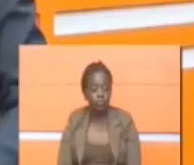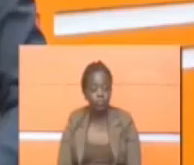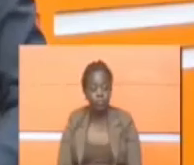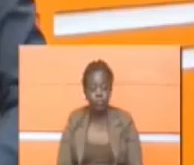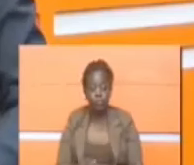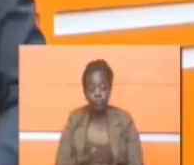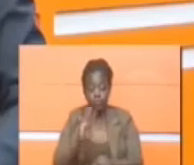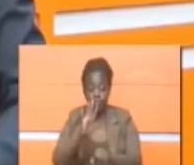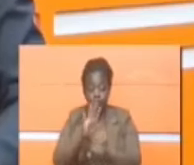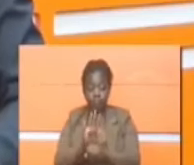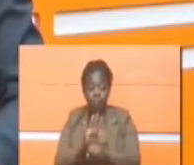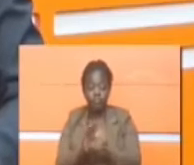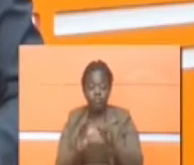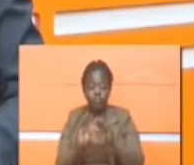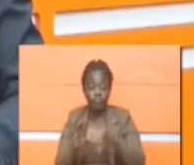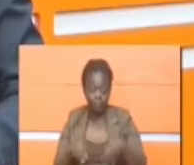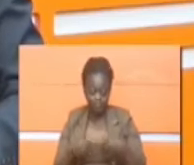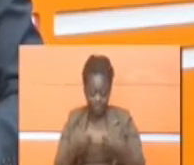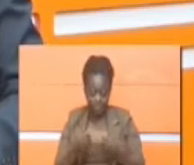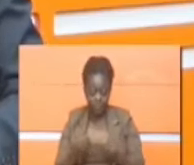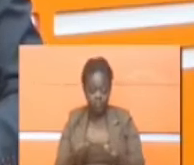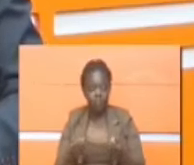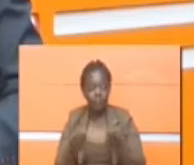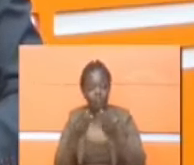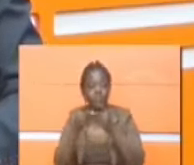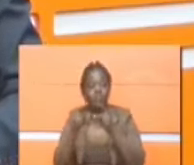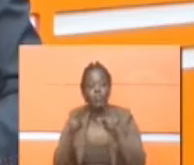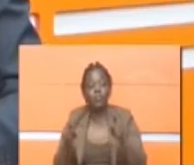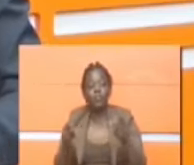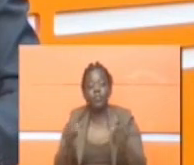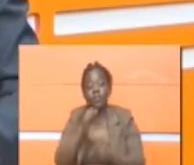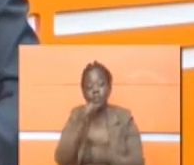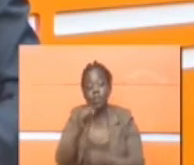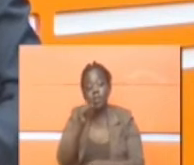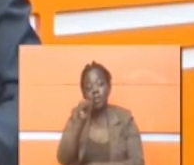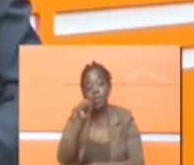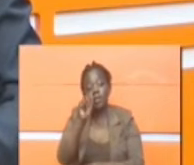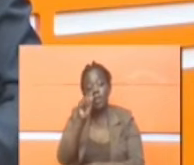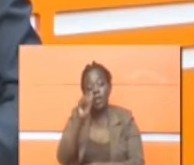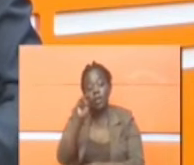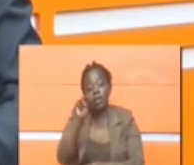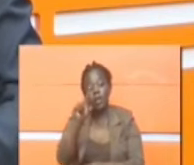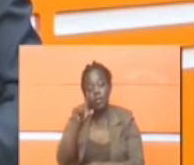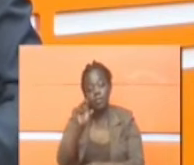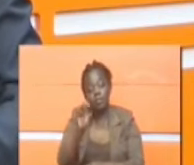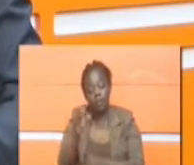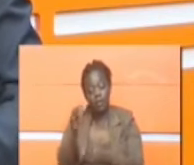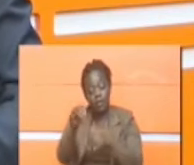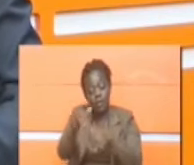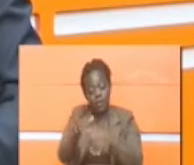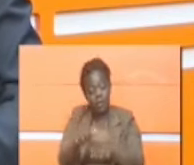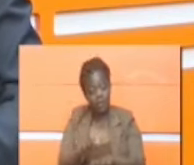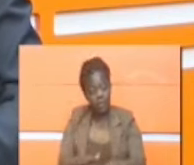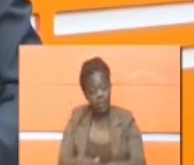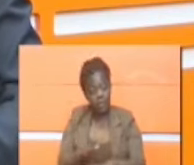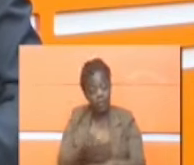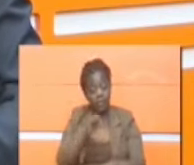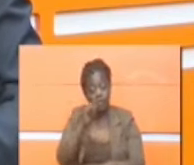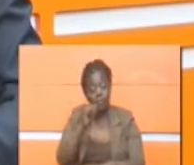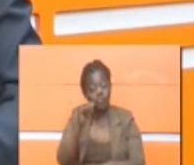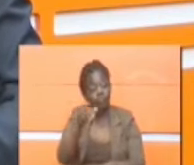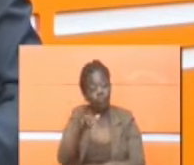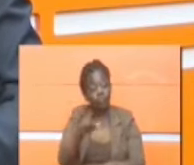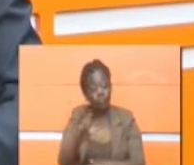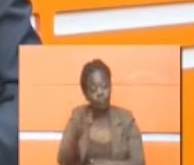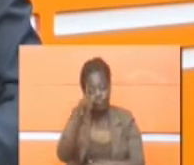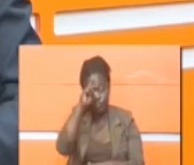Gona amalala mangi ge tugenda okutambula nago. Tugatandise ne munnamawulire Joseph Tamale Mirundi azikiddwa ku bijja